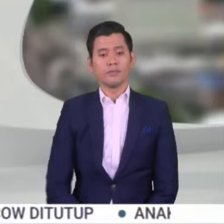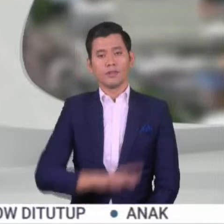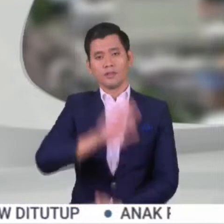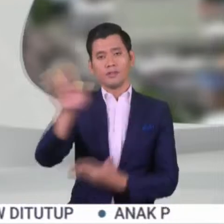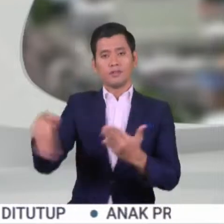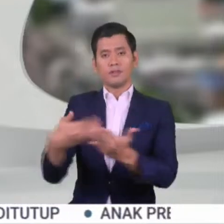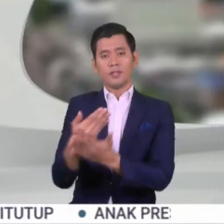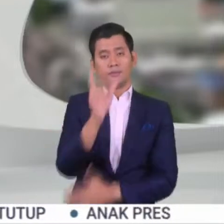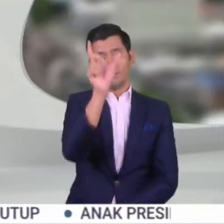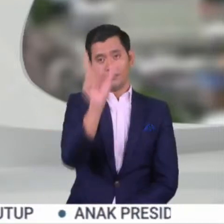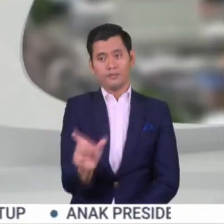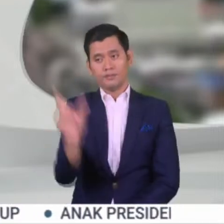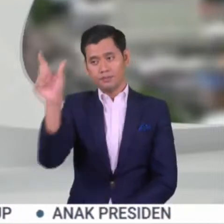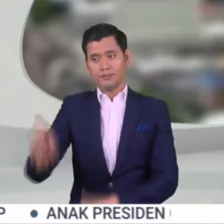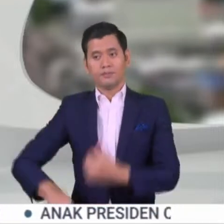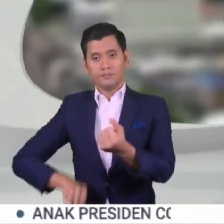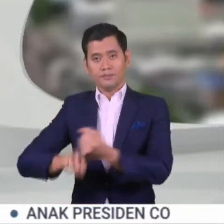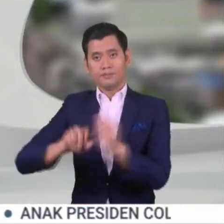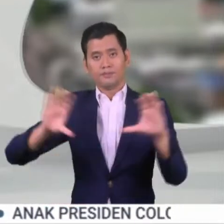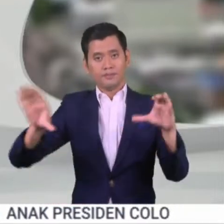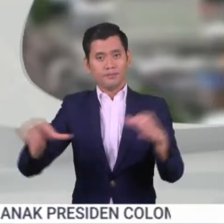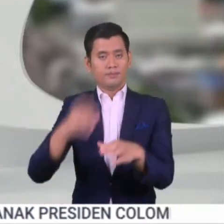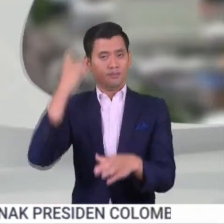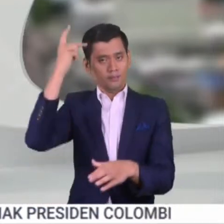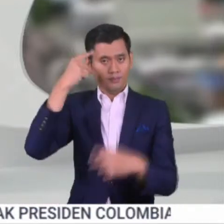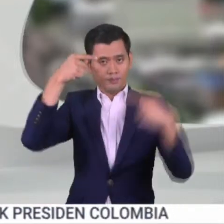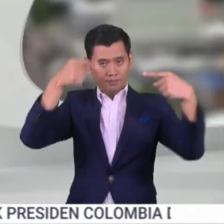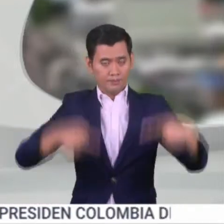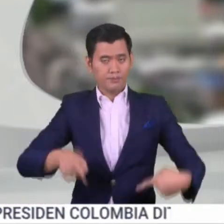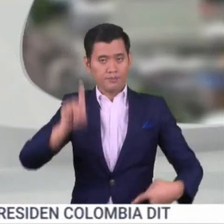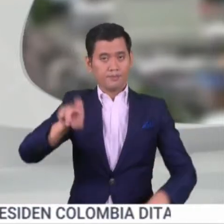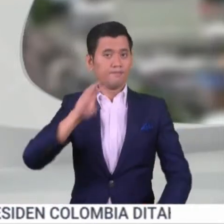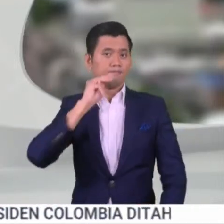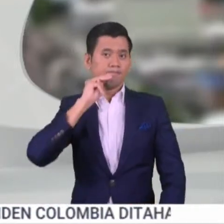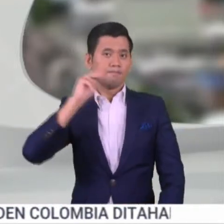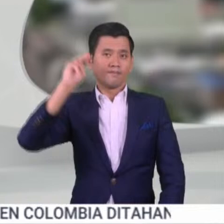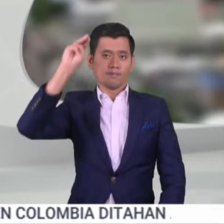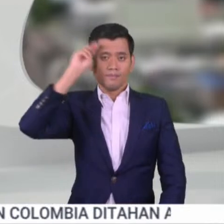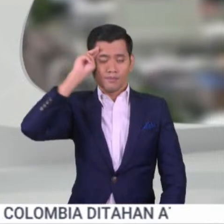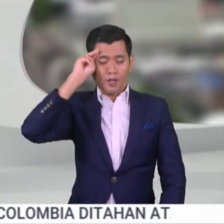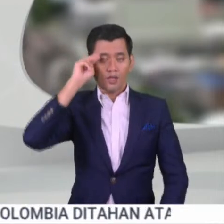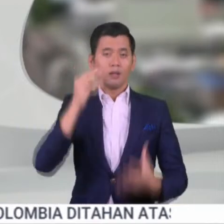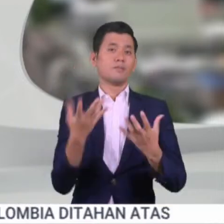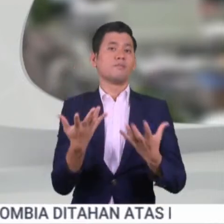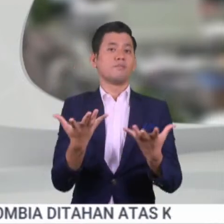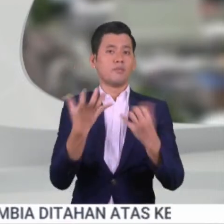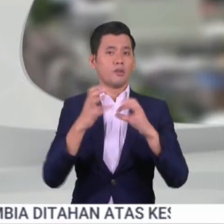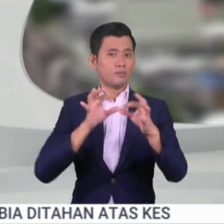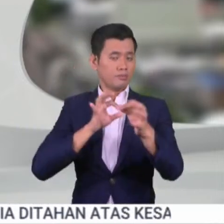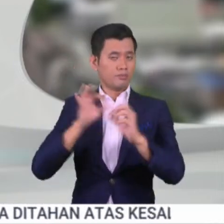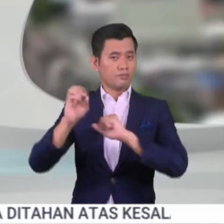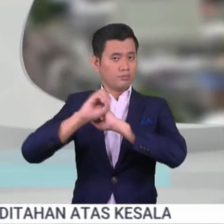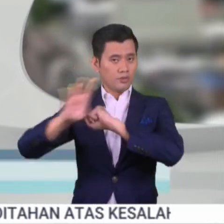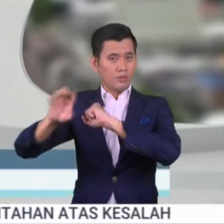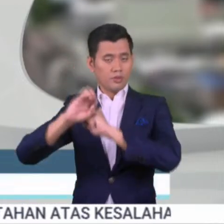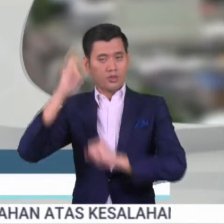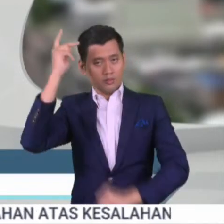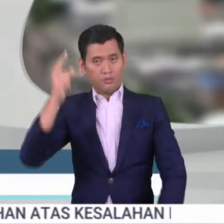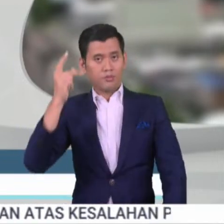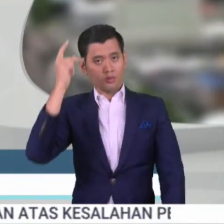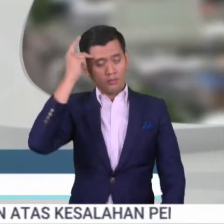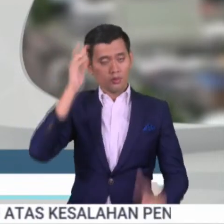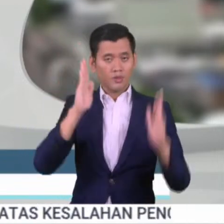Semua calon dan penyokong parti yang bertanding harus menunjukkan kematangan dalam berpolitik sepanjang tempoh PRU DUN